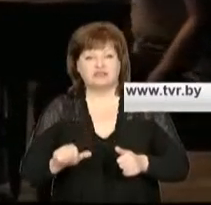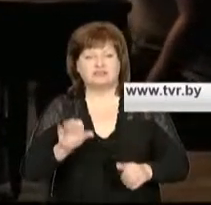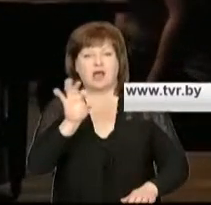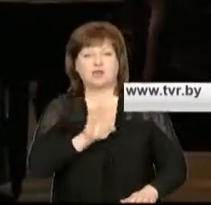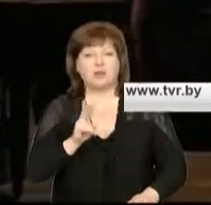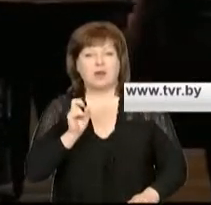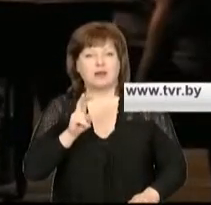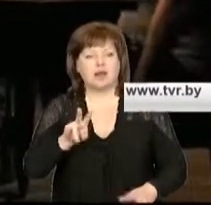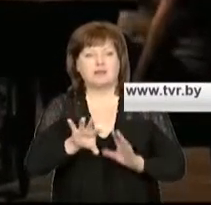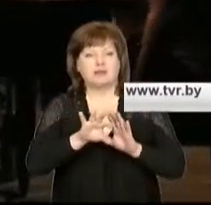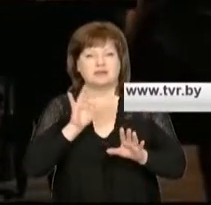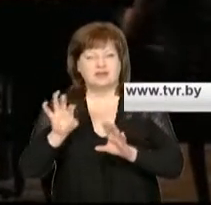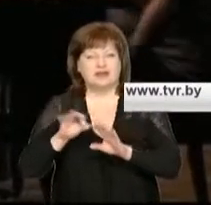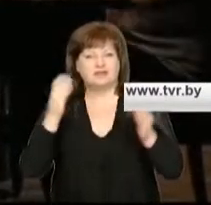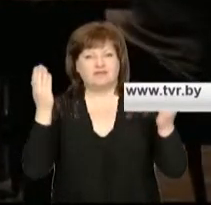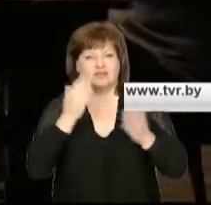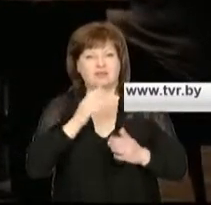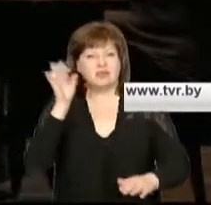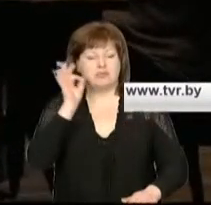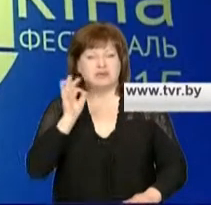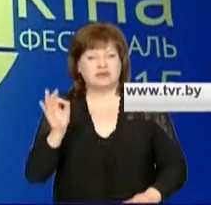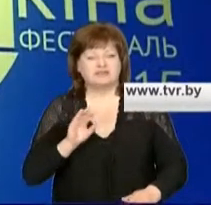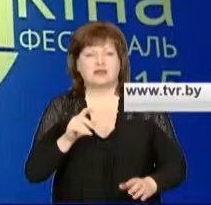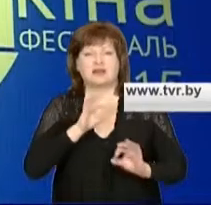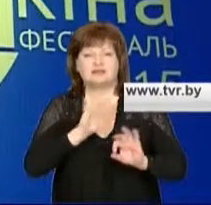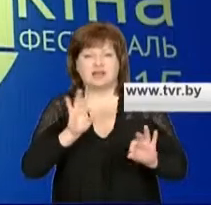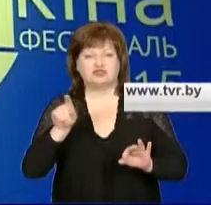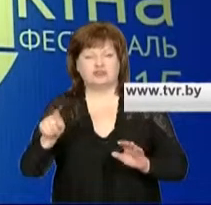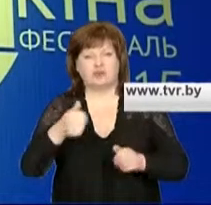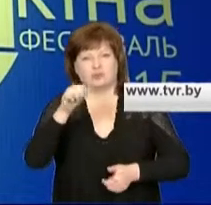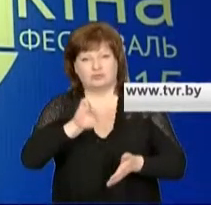определяют фильмы на Берлинский кинофорум, расскажет его отборщик Николай Никитин.